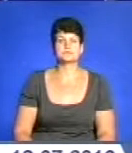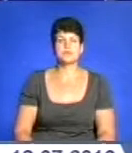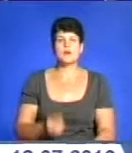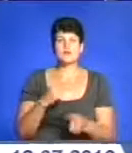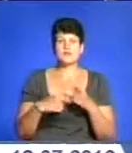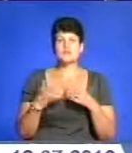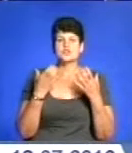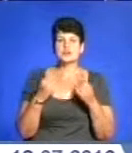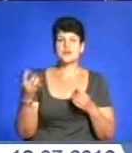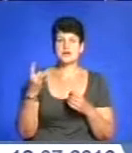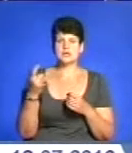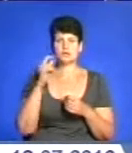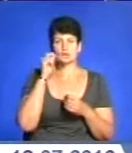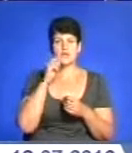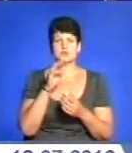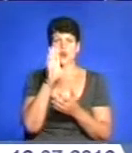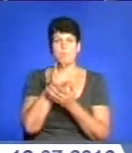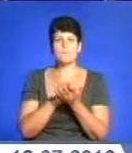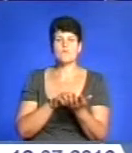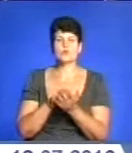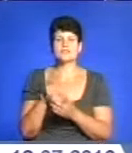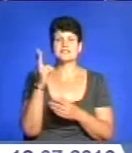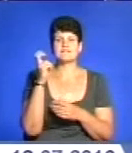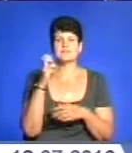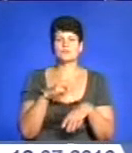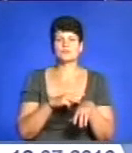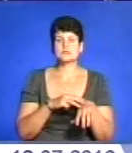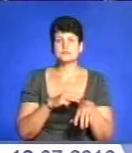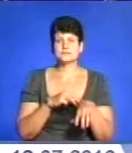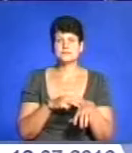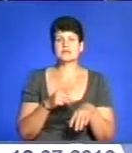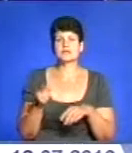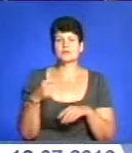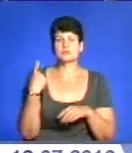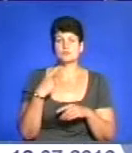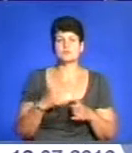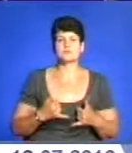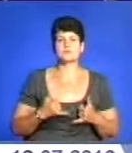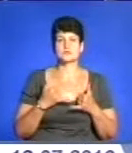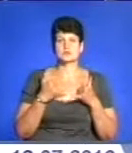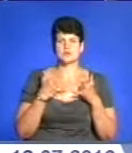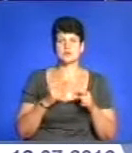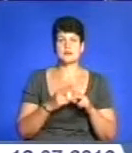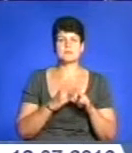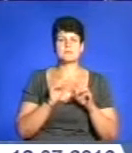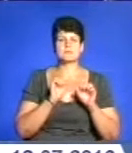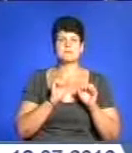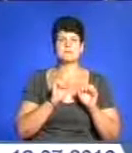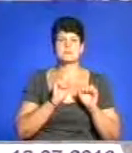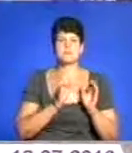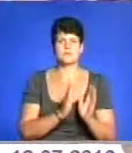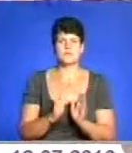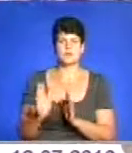Повернемося ще раз до всеукраїнської прощі. Більше 200 правоохоронців Тернопільщини забезпечували безпеку прочан у Зарваниці. Подробиці у